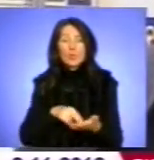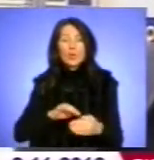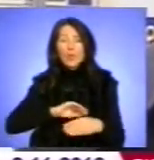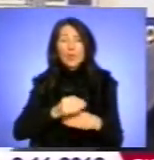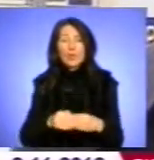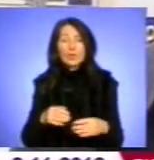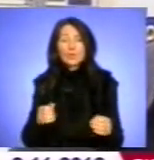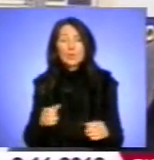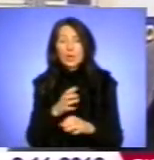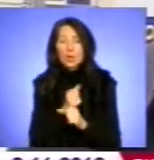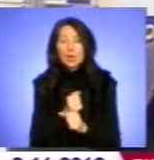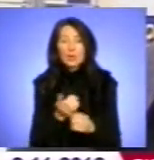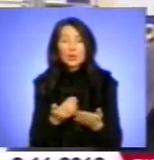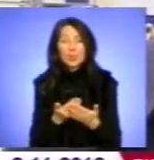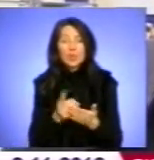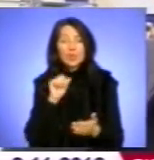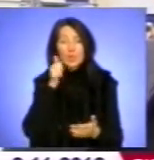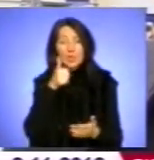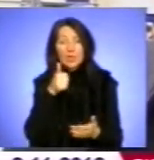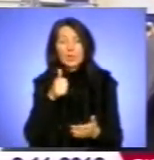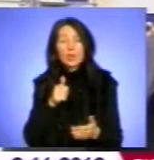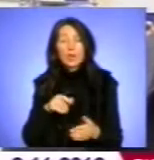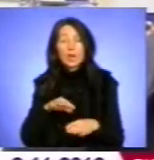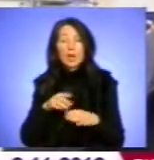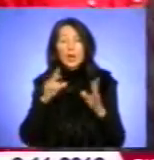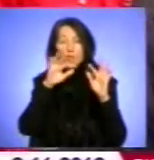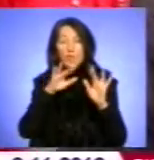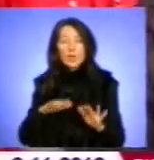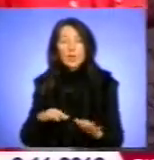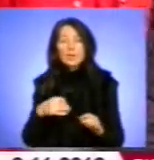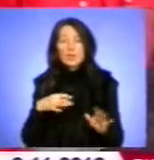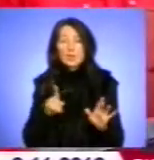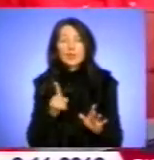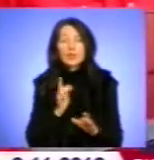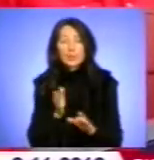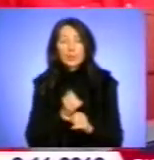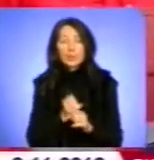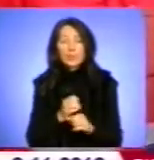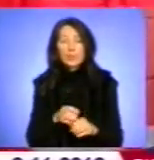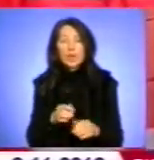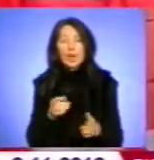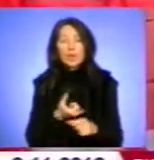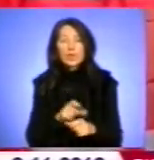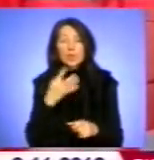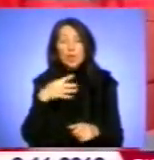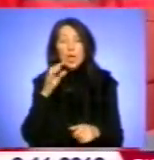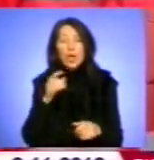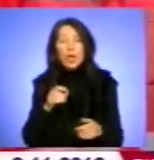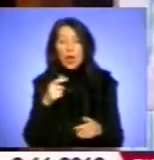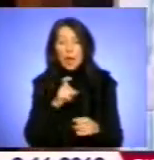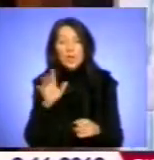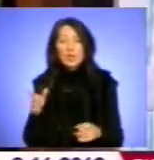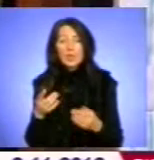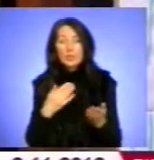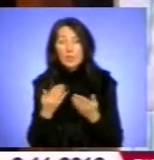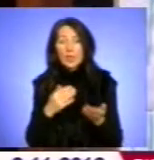якщо, наприклад, завтра впаде сніг, за що будуть ці підприємства проводити відповідні роботи. Понад 40 хвилин представники міськради вели переговори із казначеями